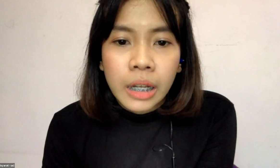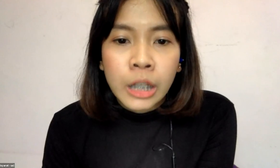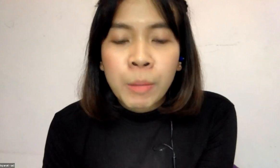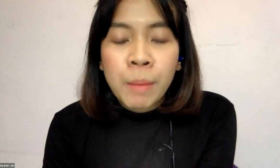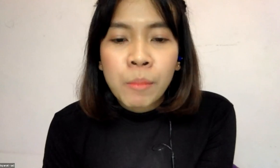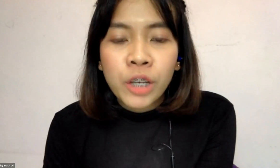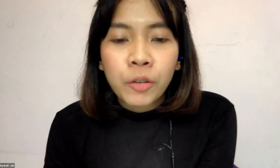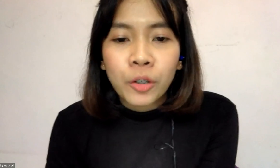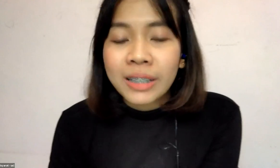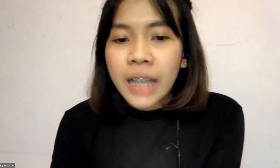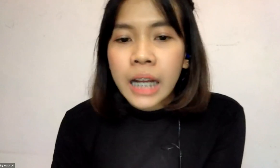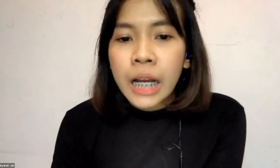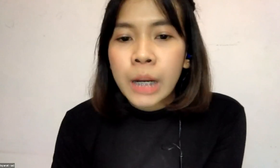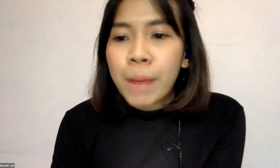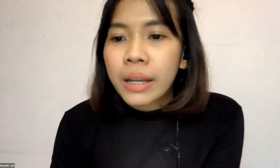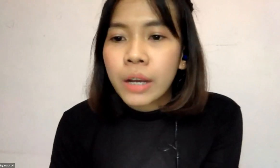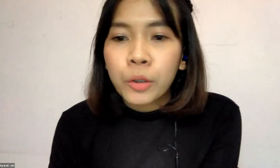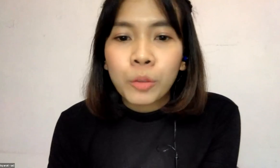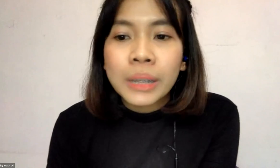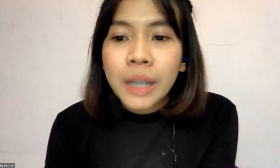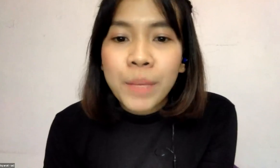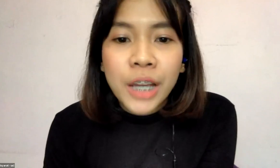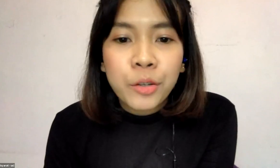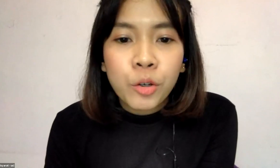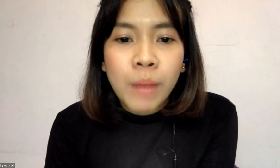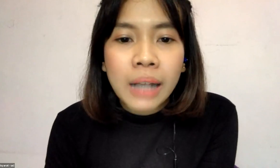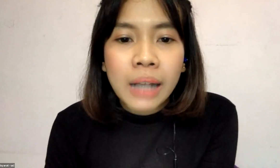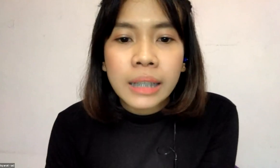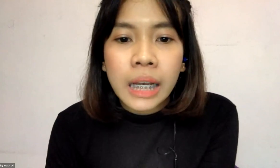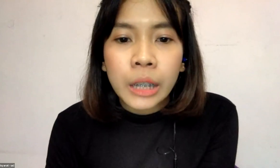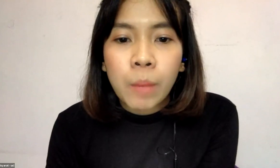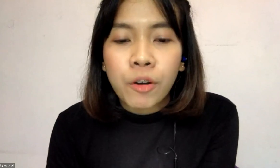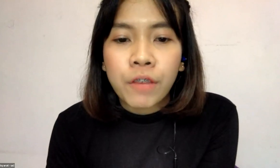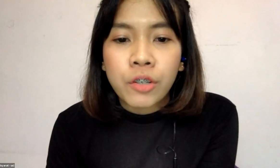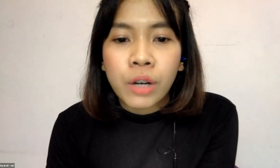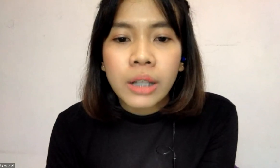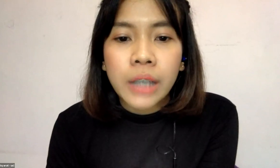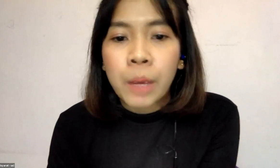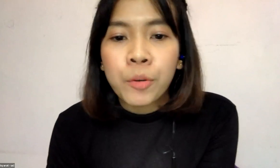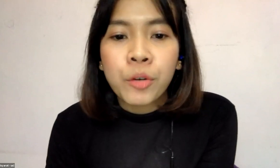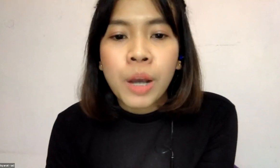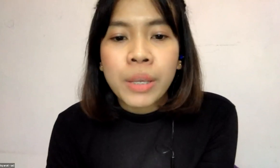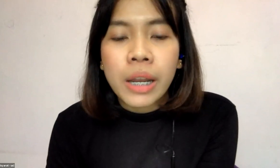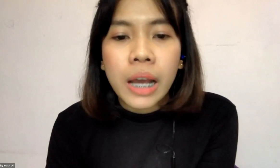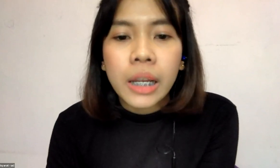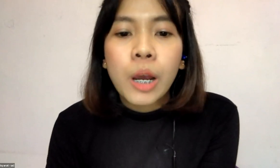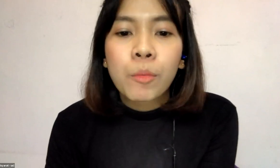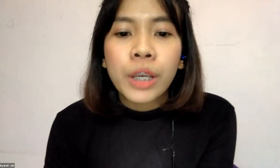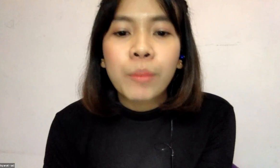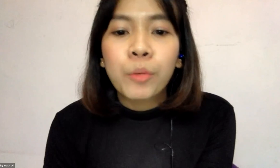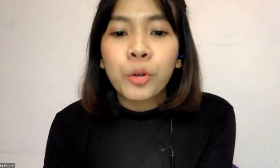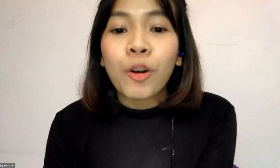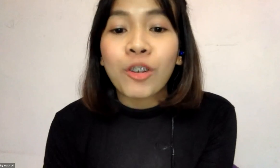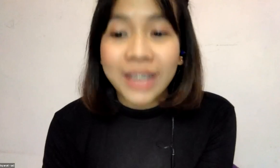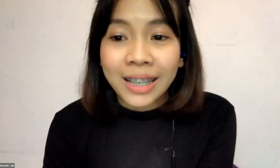tapi memang mungkin untuk rencana kedepannya untuk bisa menjadi juru bahasa isyarat yang profesional saya pun juga menyadari